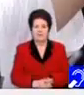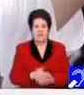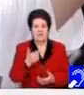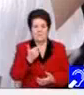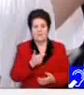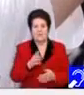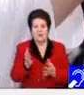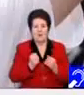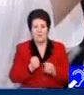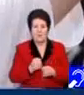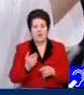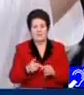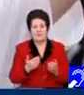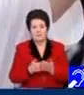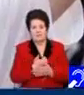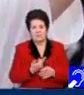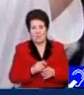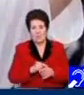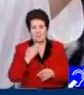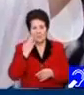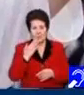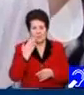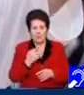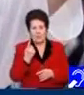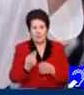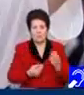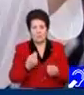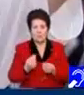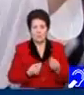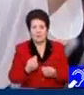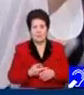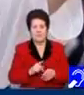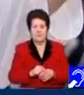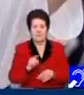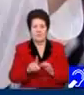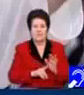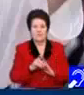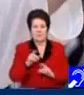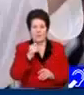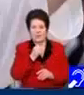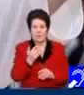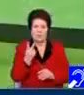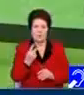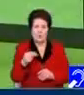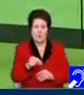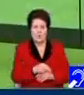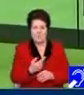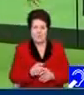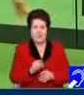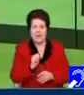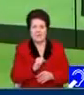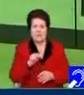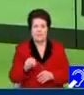Gabriel Trifu a evoluat timp de 9 ani în echipa de cupă Davis a României și a fost unul dintre jucătorii de bază a echipei de dublu la începutul anilor 2000. Trifu, care a fost secundul